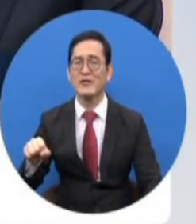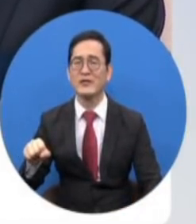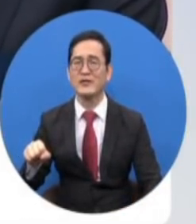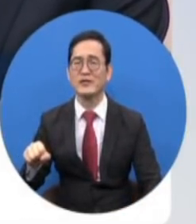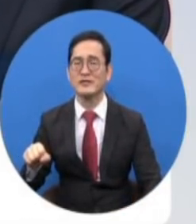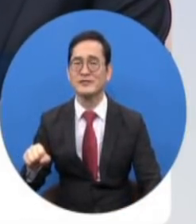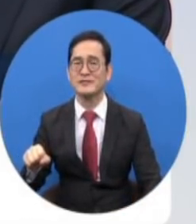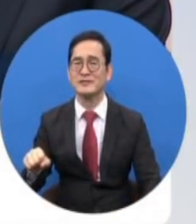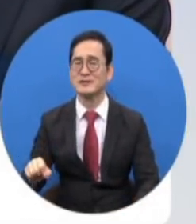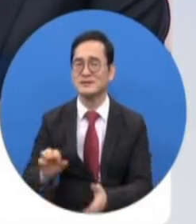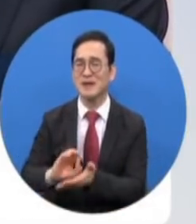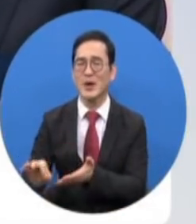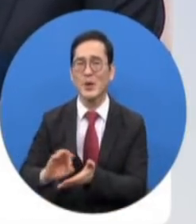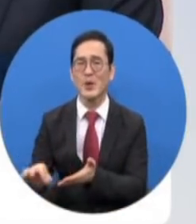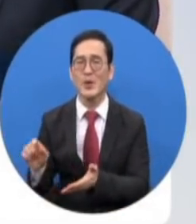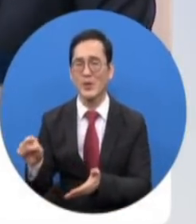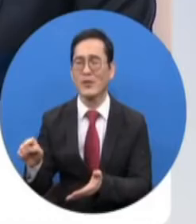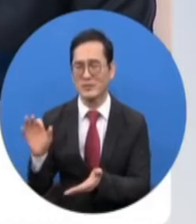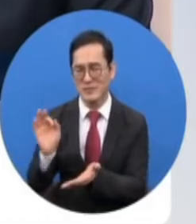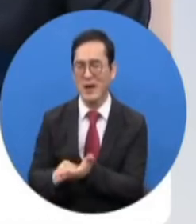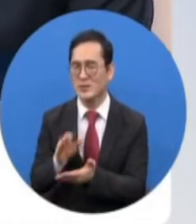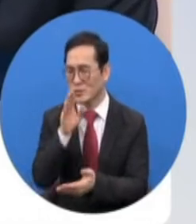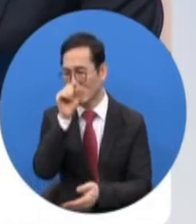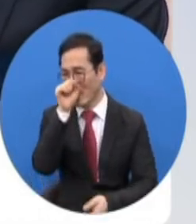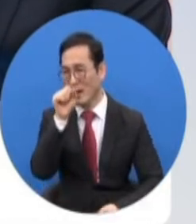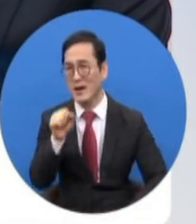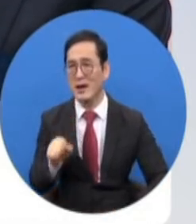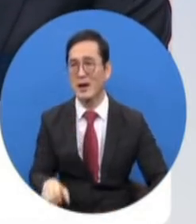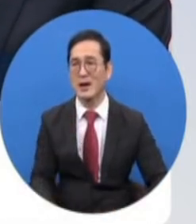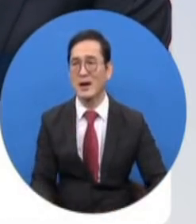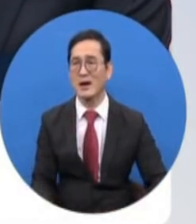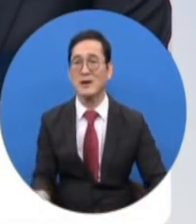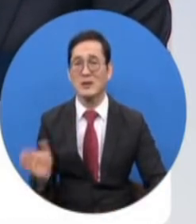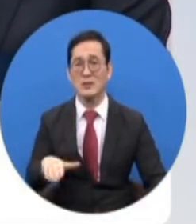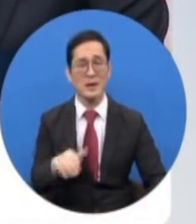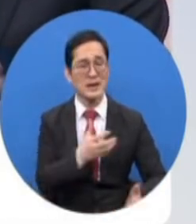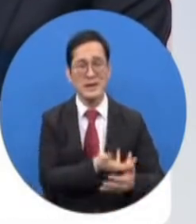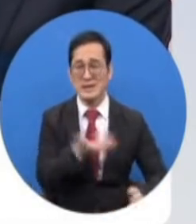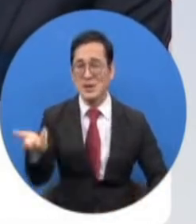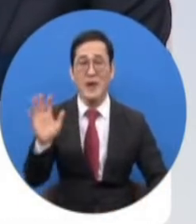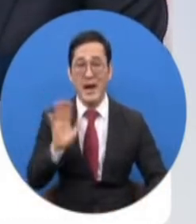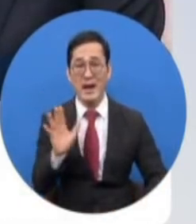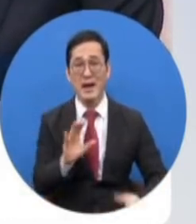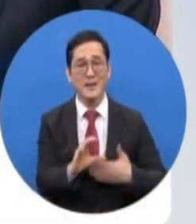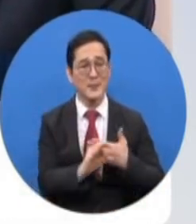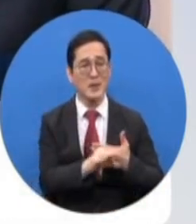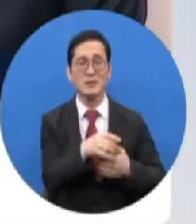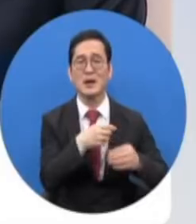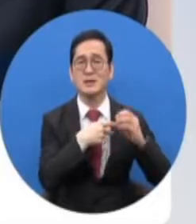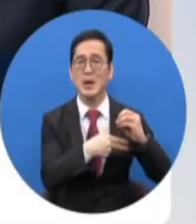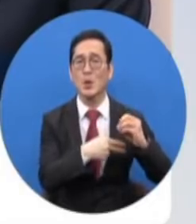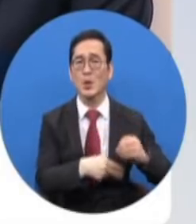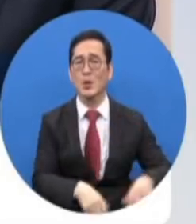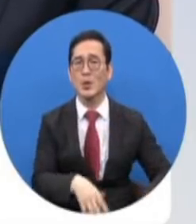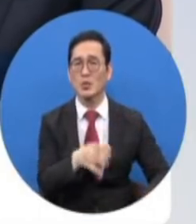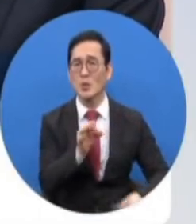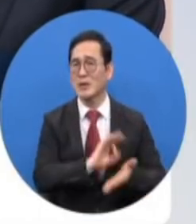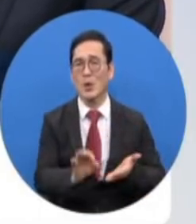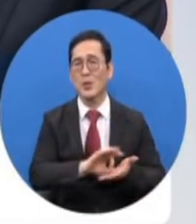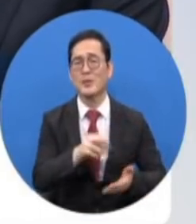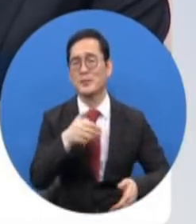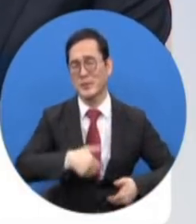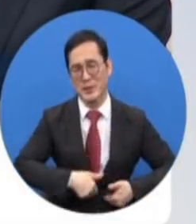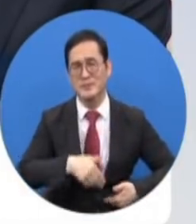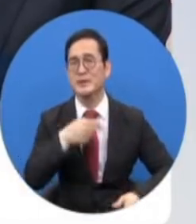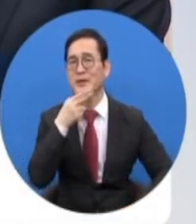이런 얘기를 합니다. 그런데 중요한 건 이전을 하지 않으면 이전 비용은 0원인 겁니다. 그럼에도 불구하고 돈을 대서 왜 이전을 하느냐가 중요한 거고 그